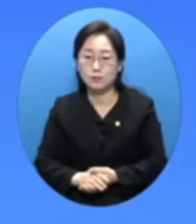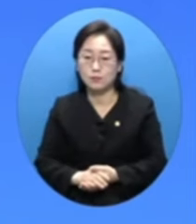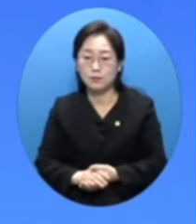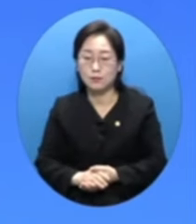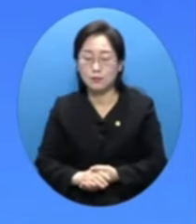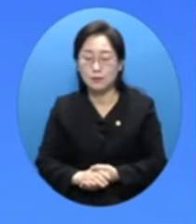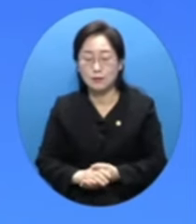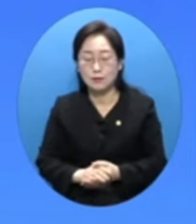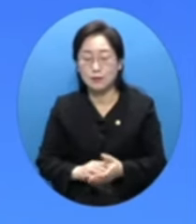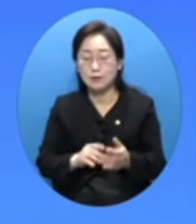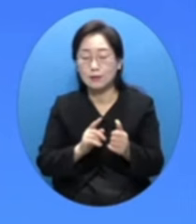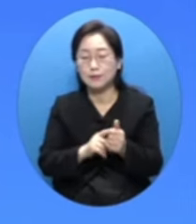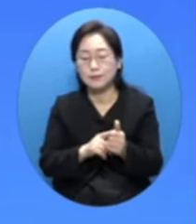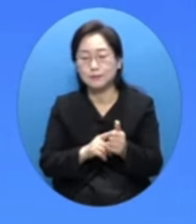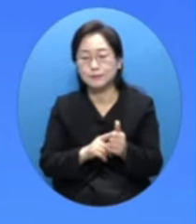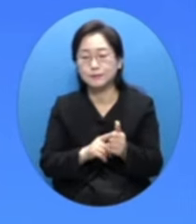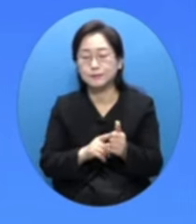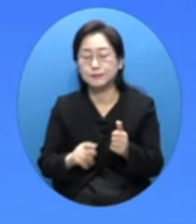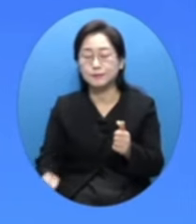그때도